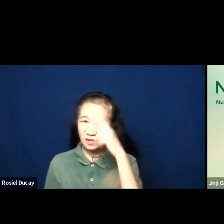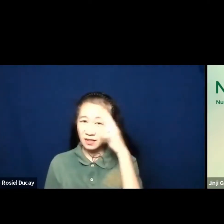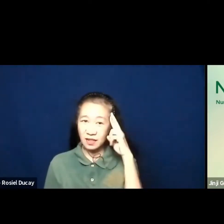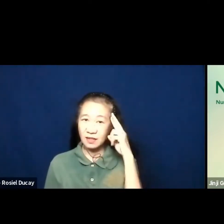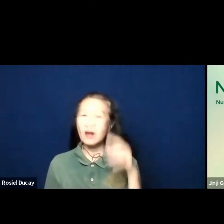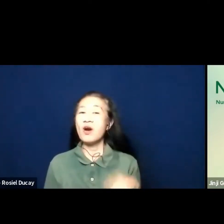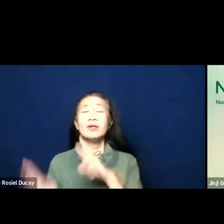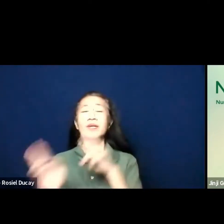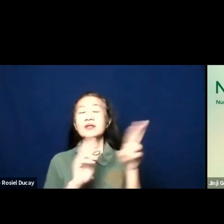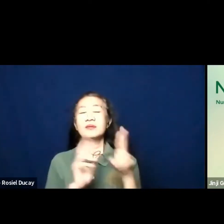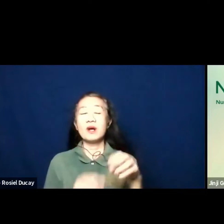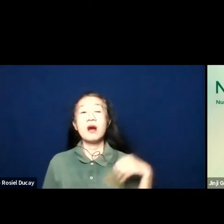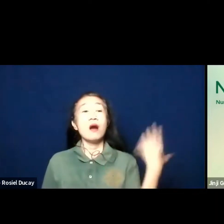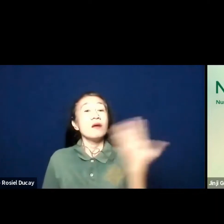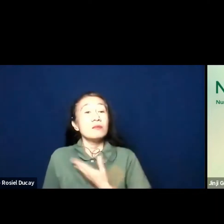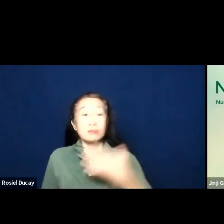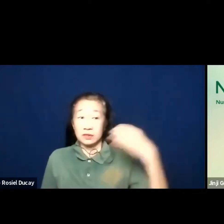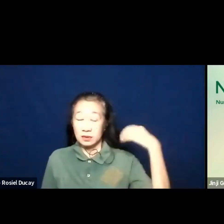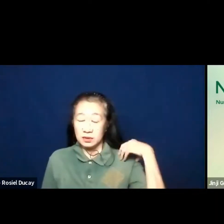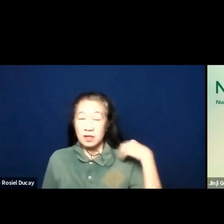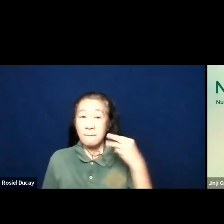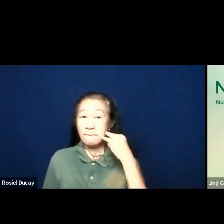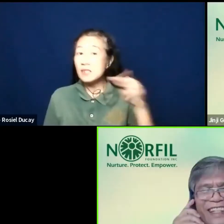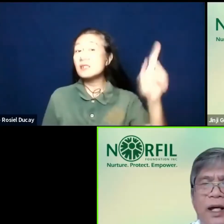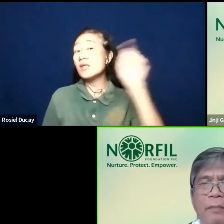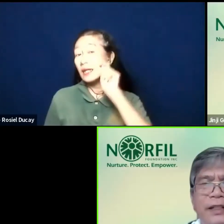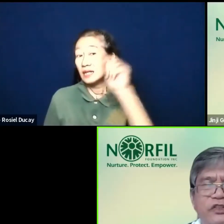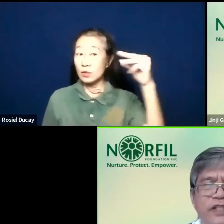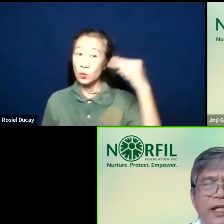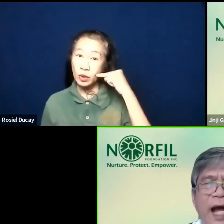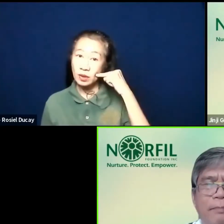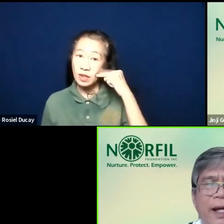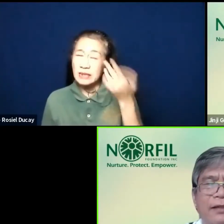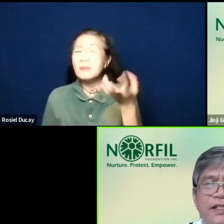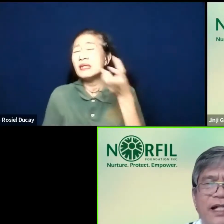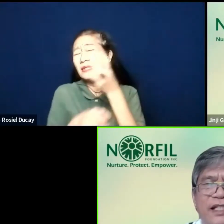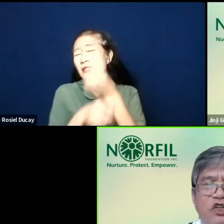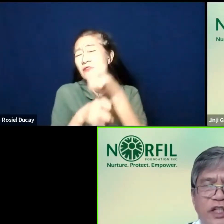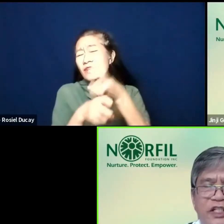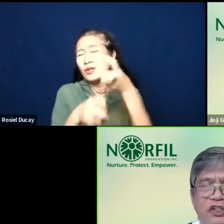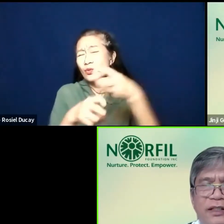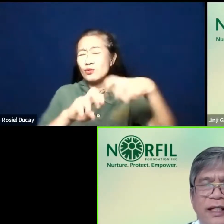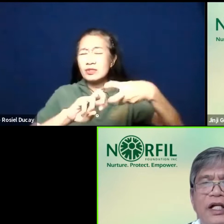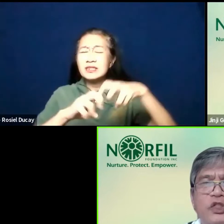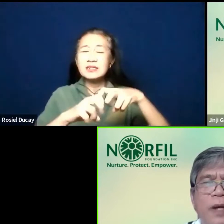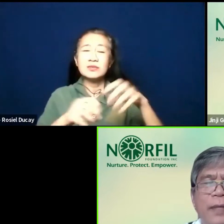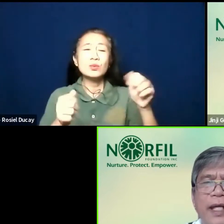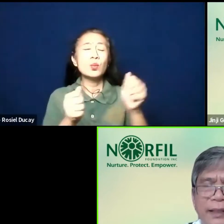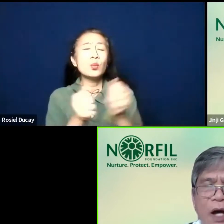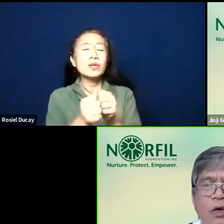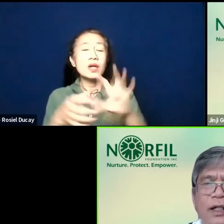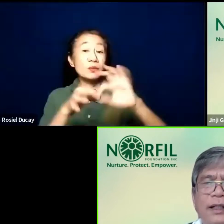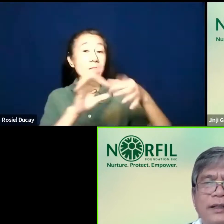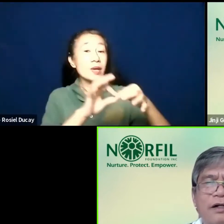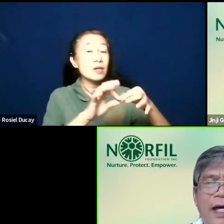Yung ating executive director, no, si Miss Teresa Nuki, medyo nahirapan no sa kanyang koneksyon.